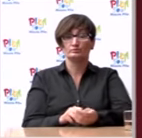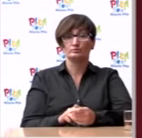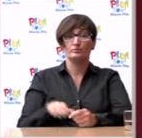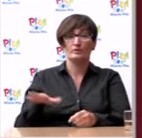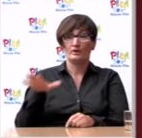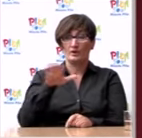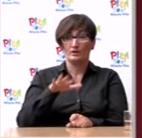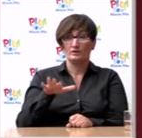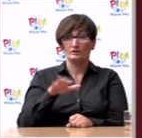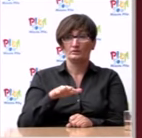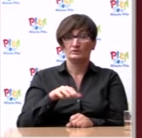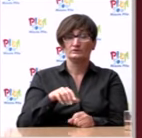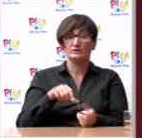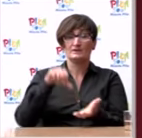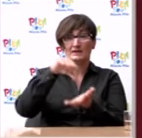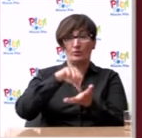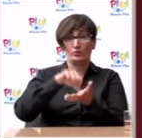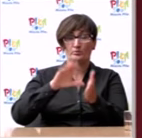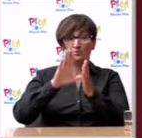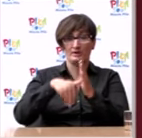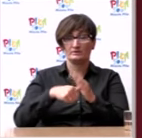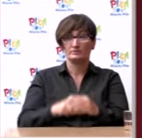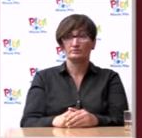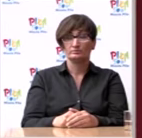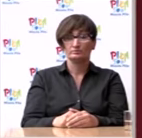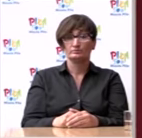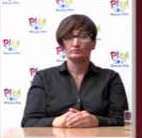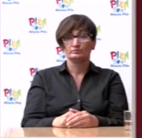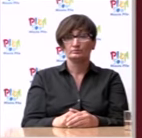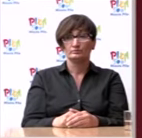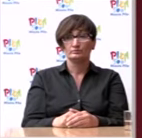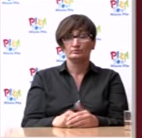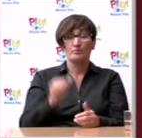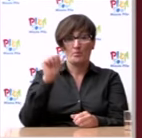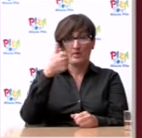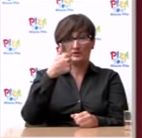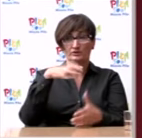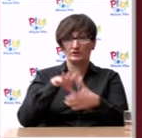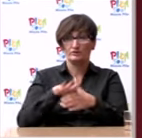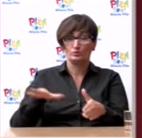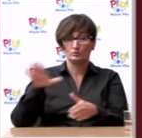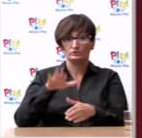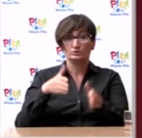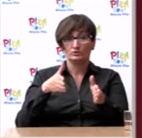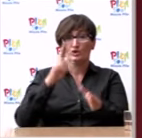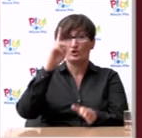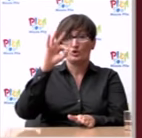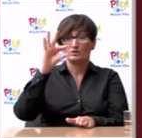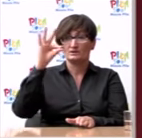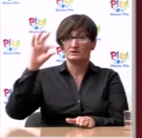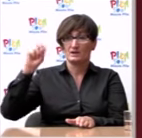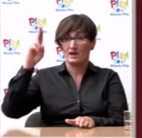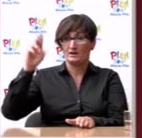rejonie centrum miasta. Pierwsza w obszarze Kossaka,